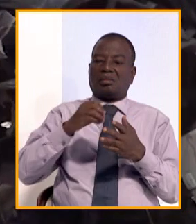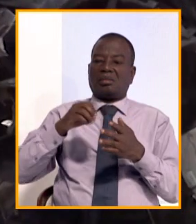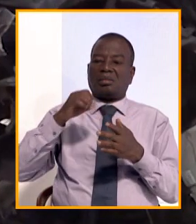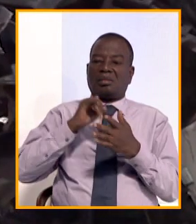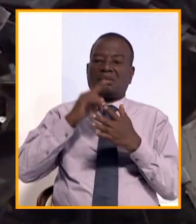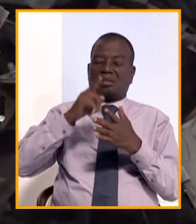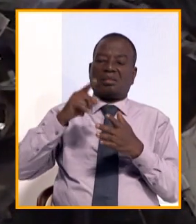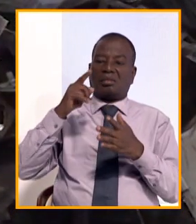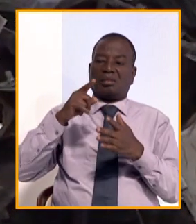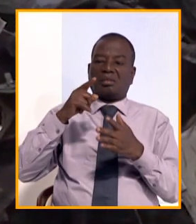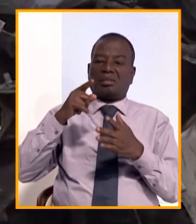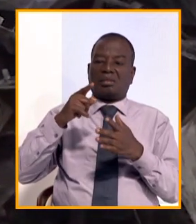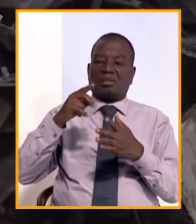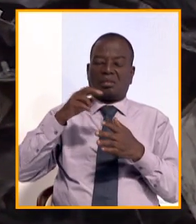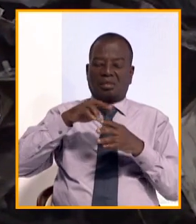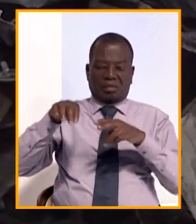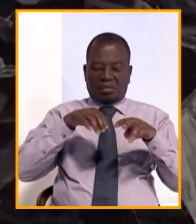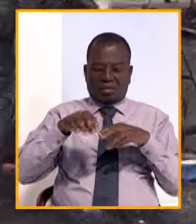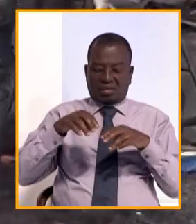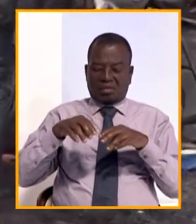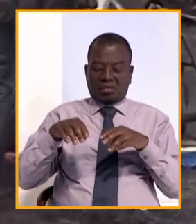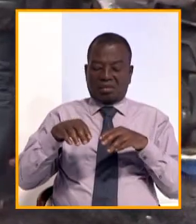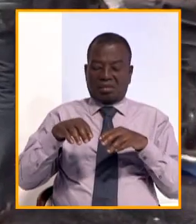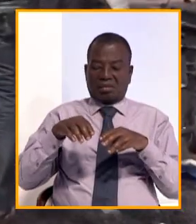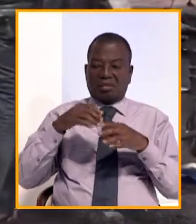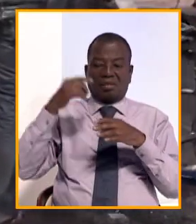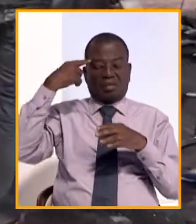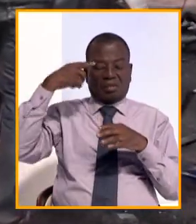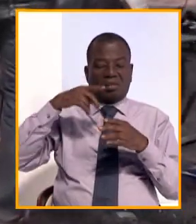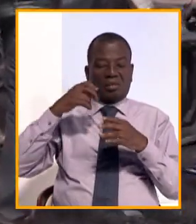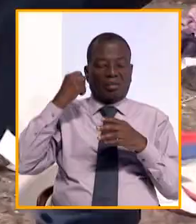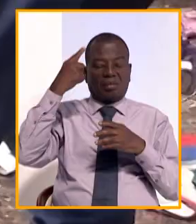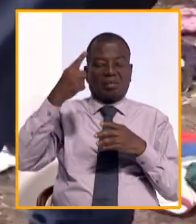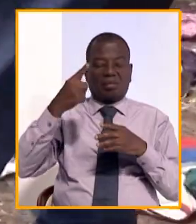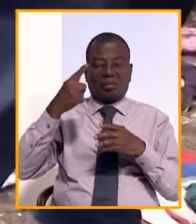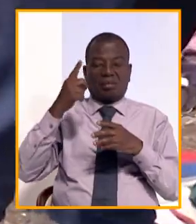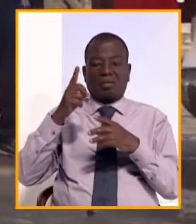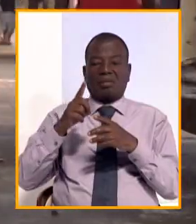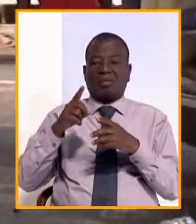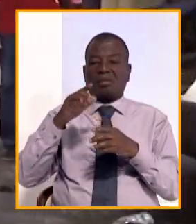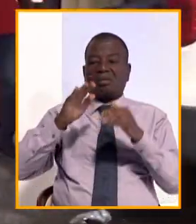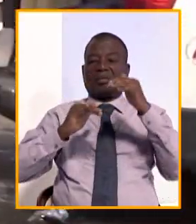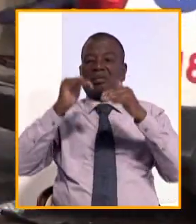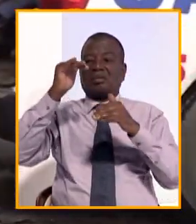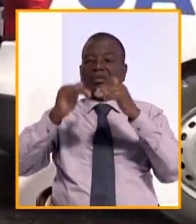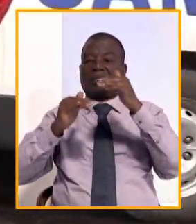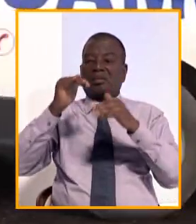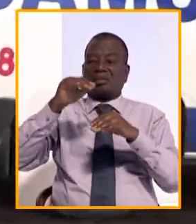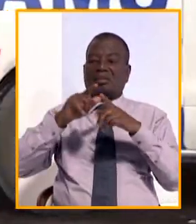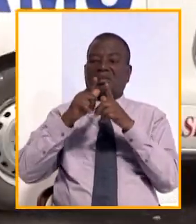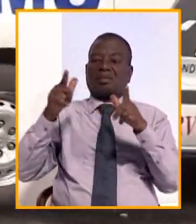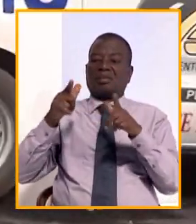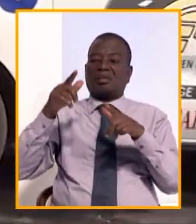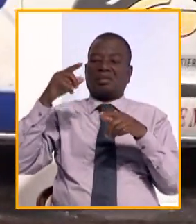s'agit surtout de reconstituer les faits afin de comprendre les dysfonctionnements et manquements